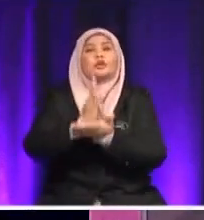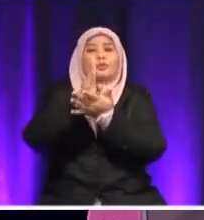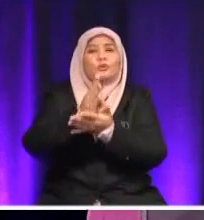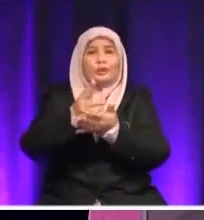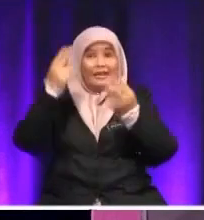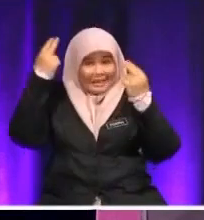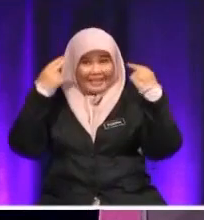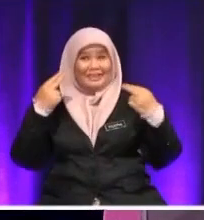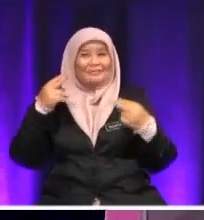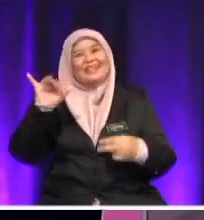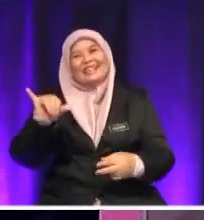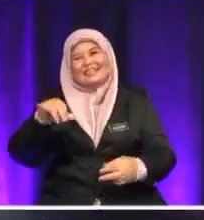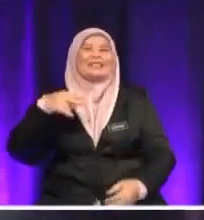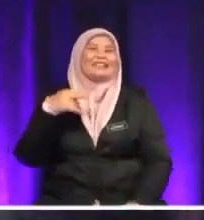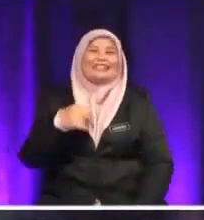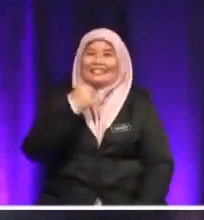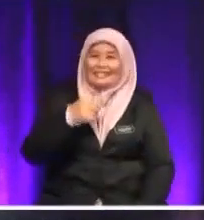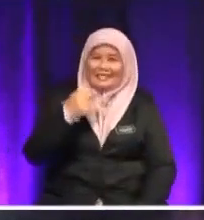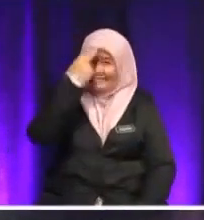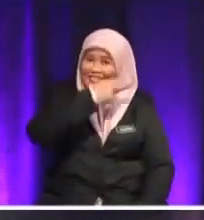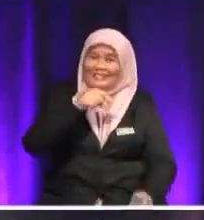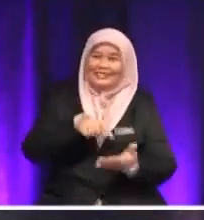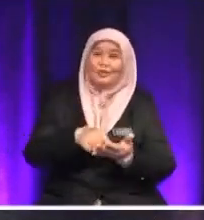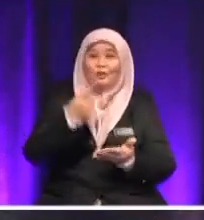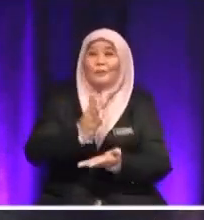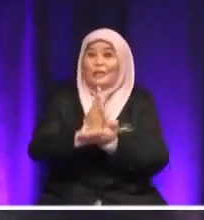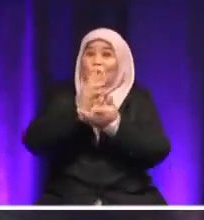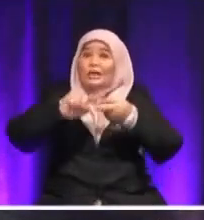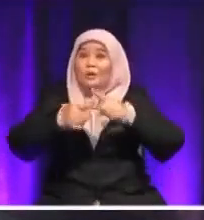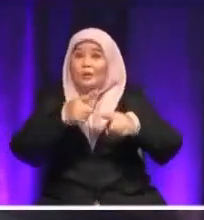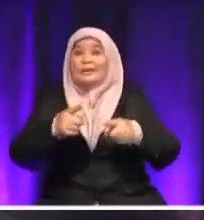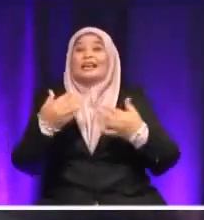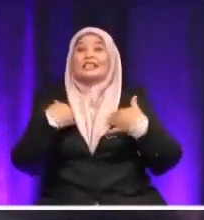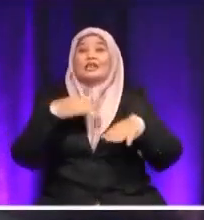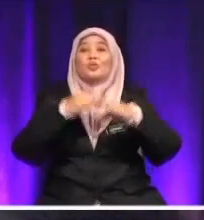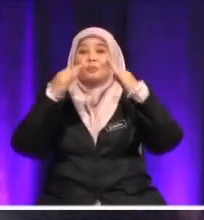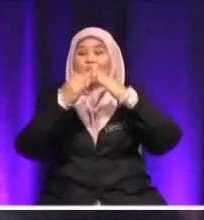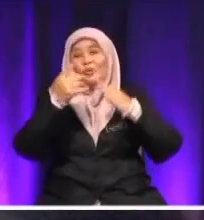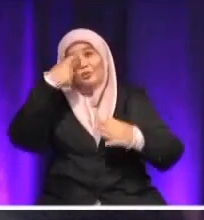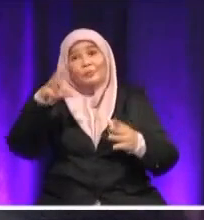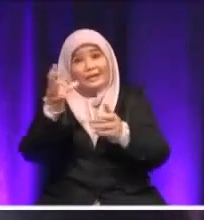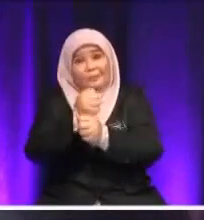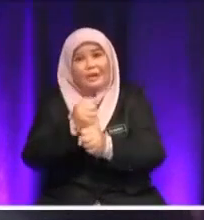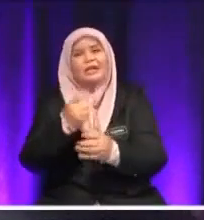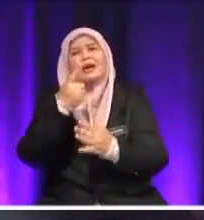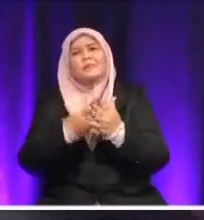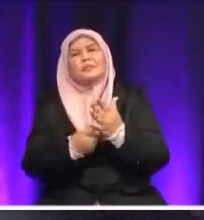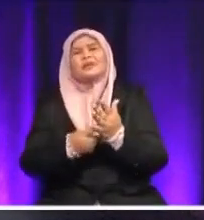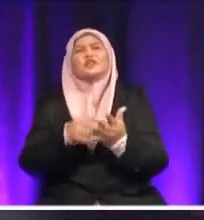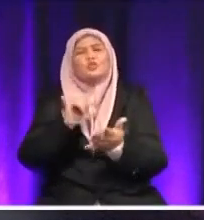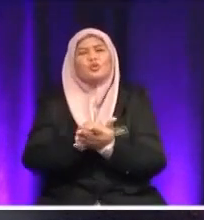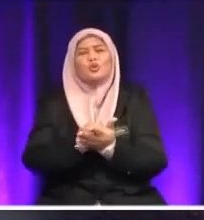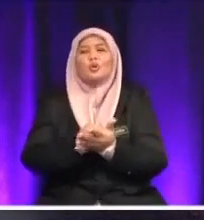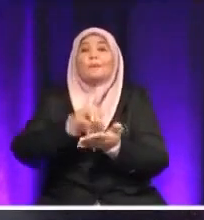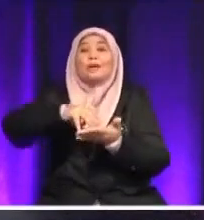yang handsome dan kacak. Amin, amin. Untuk membantu kawan-kawan yang berada di rumah untuk mendapatkan apakah dia maksud